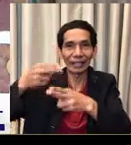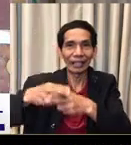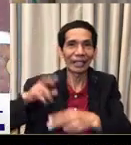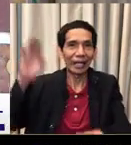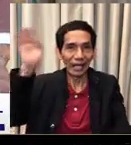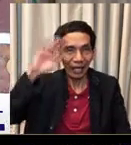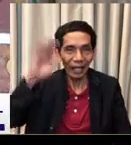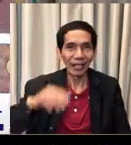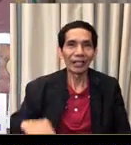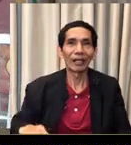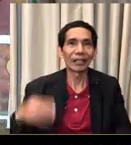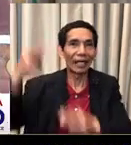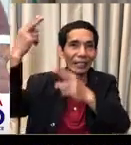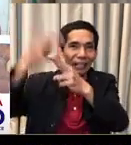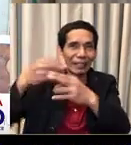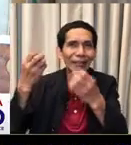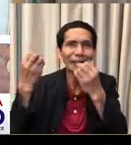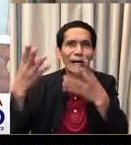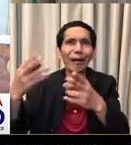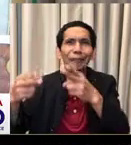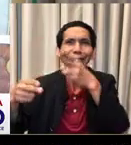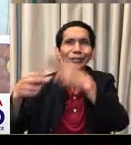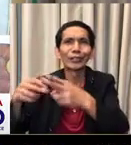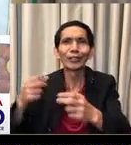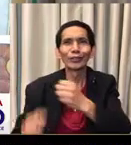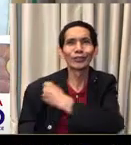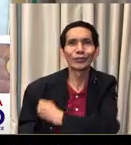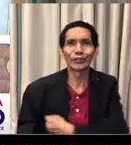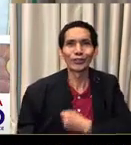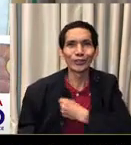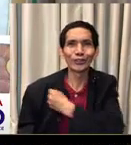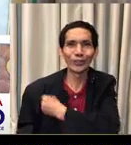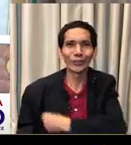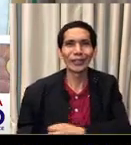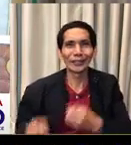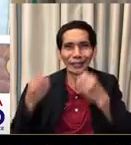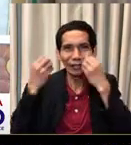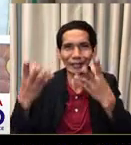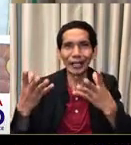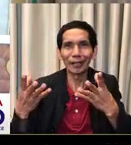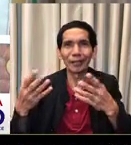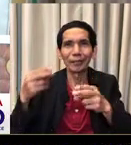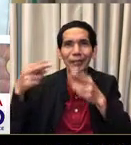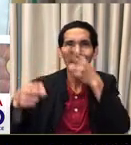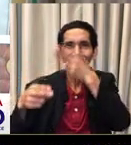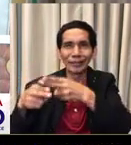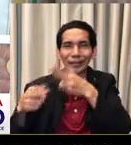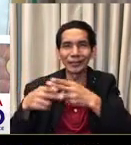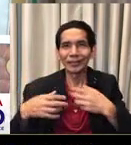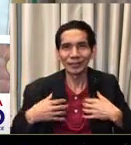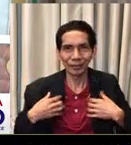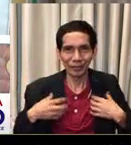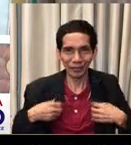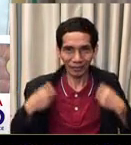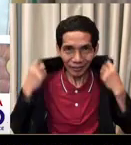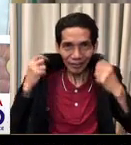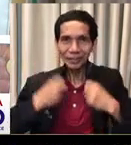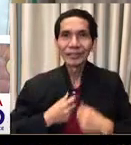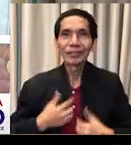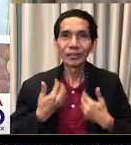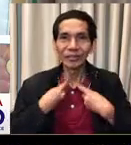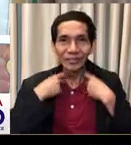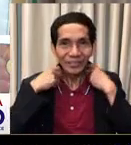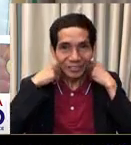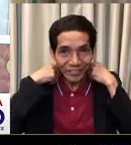to Walin and Alexandro Saranis of Greek to Go. To their kids, Stan and Nia, ang masisipag na staff